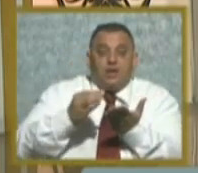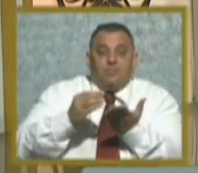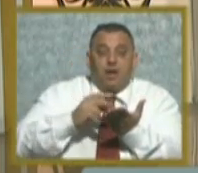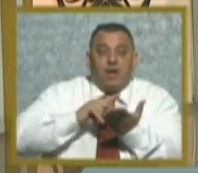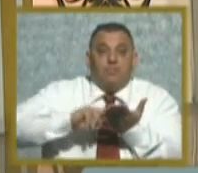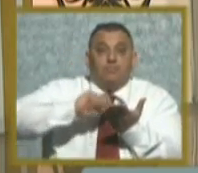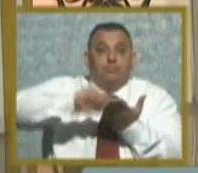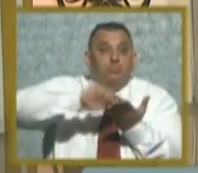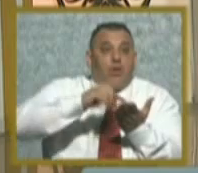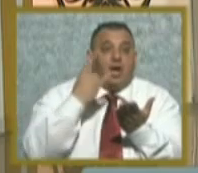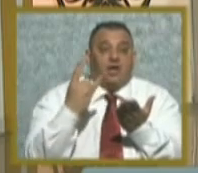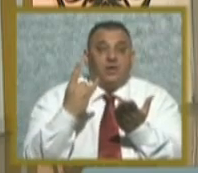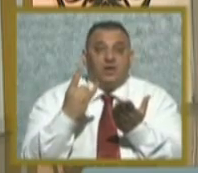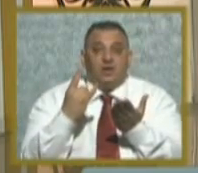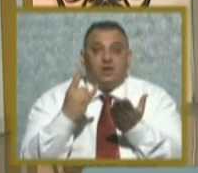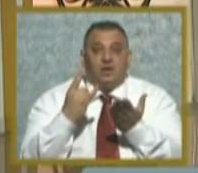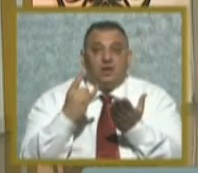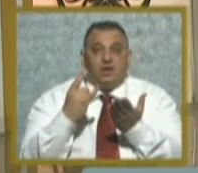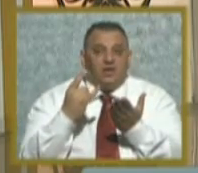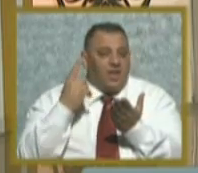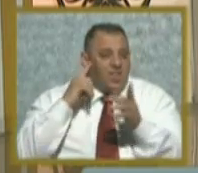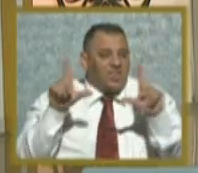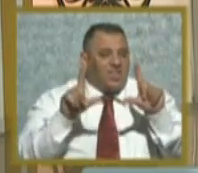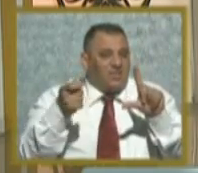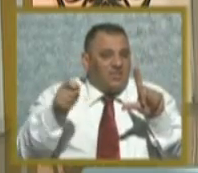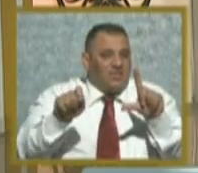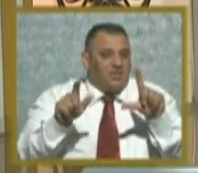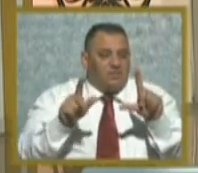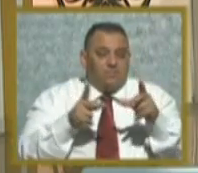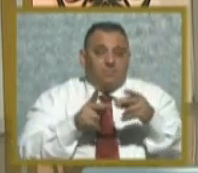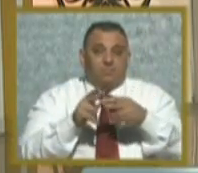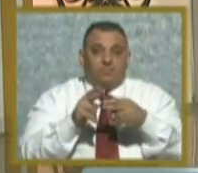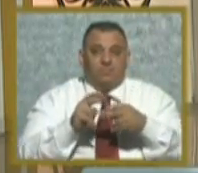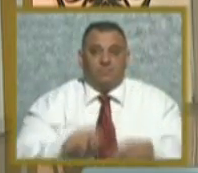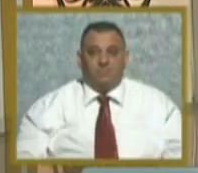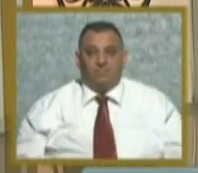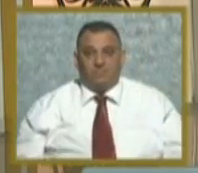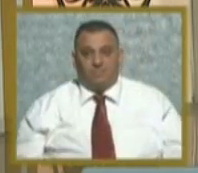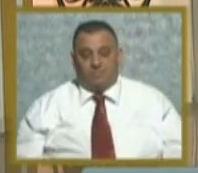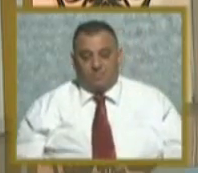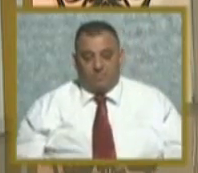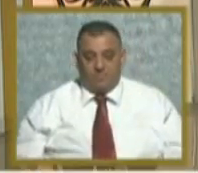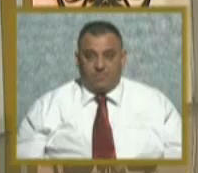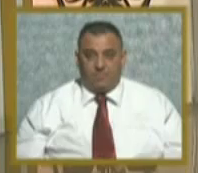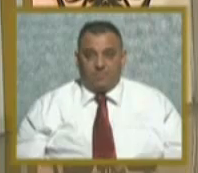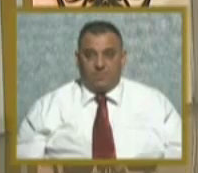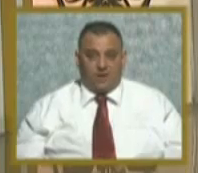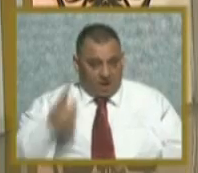نعم. أنت لو تخفضين التلفزيون تسمعين من الهاتف راحت منال. طيب